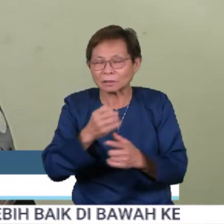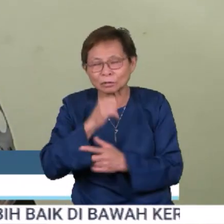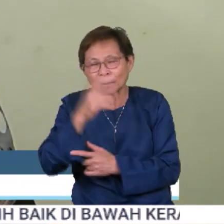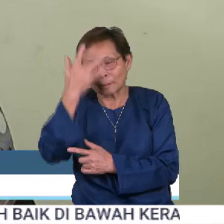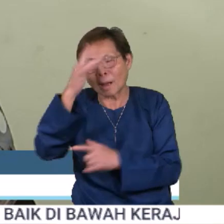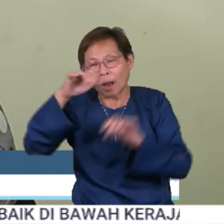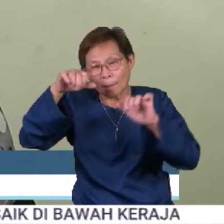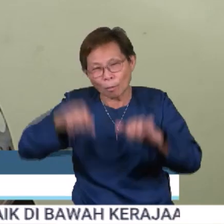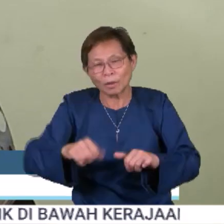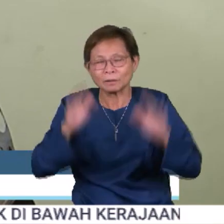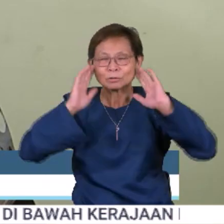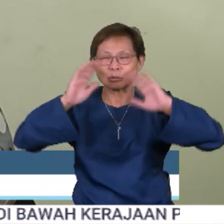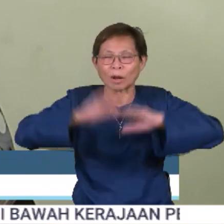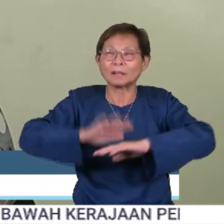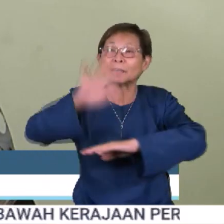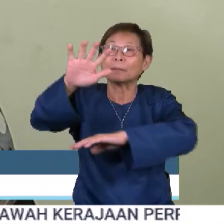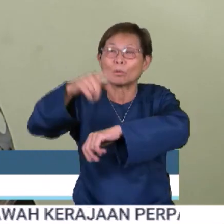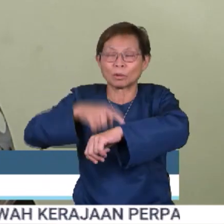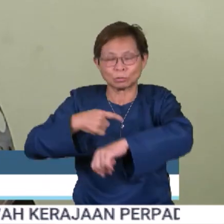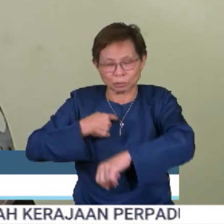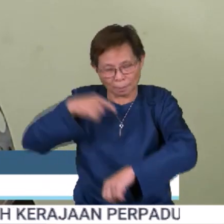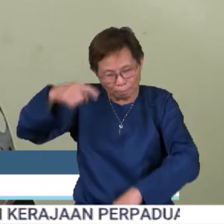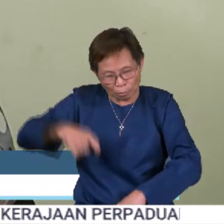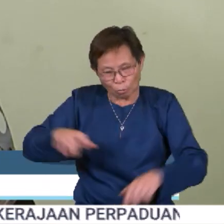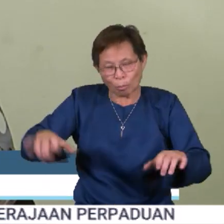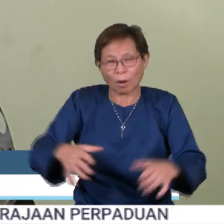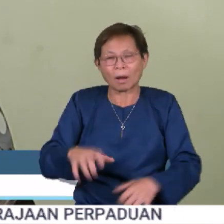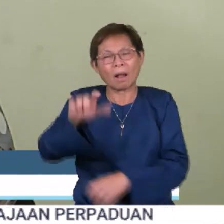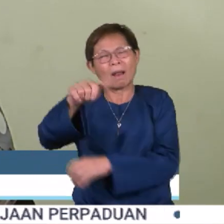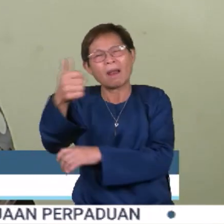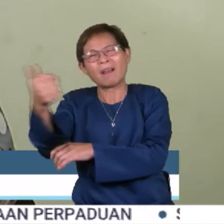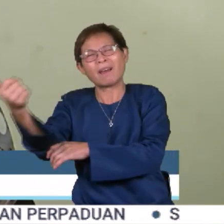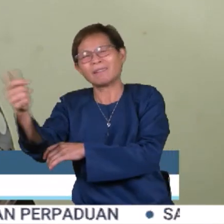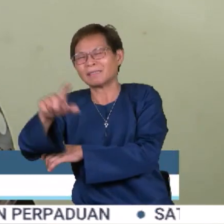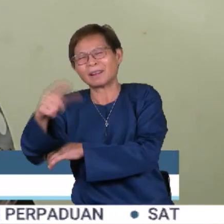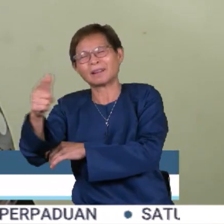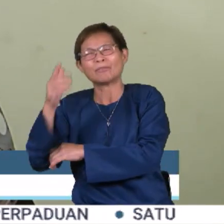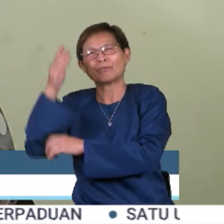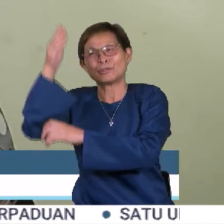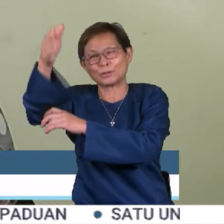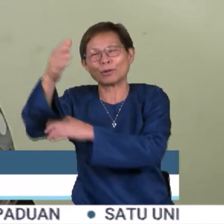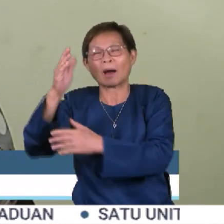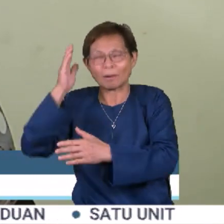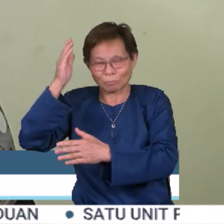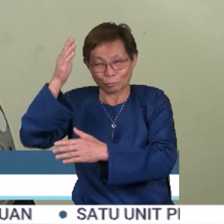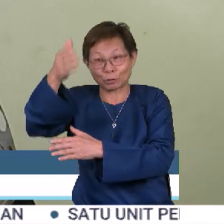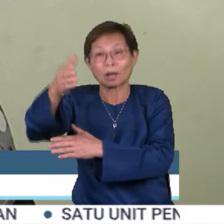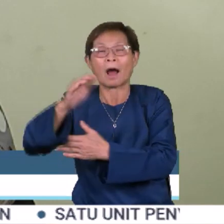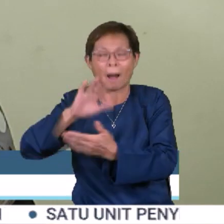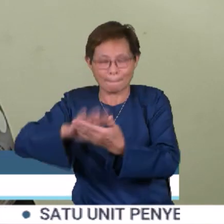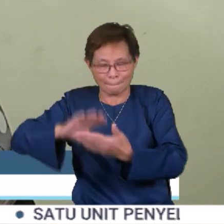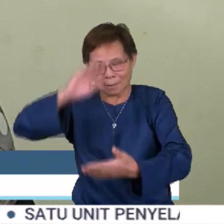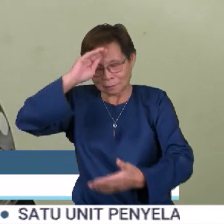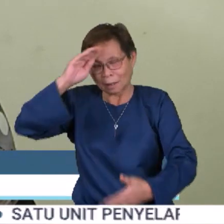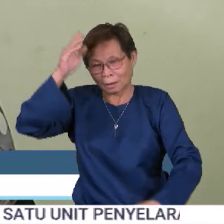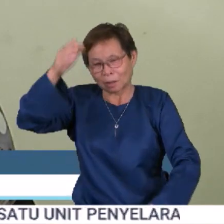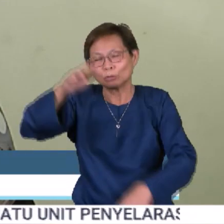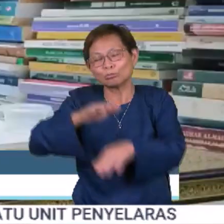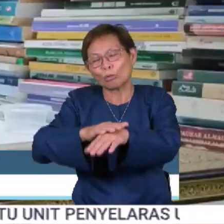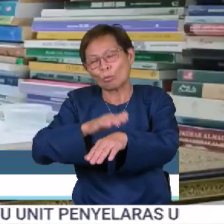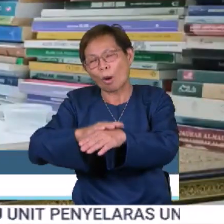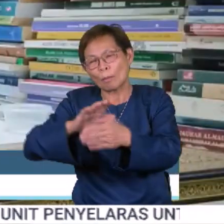boleh solat lima waktu itu yang saya perlulah. Lain-lain semua akan datang, saya akan belajar